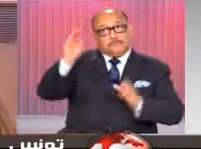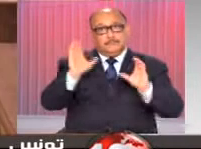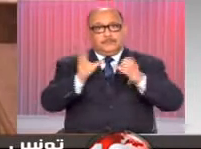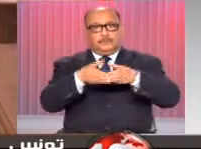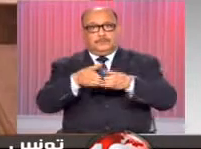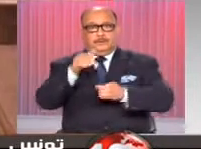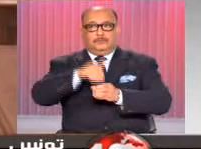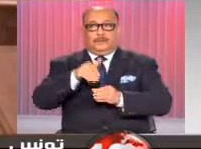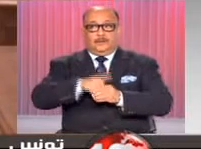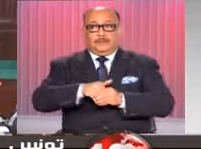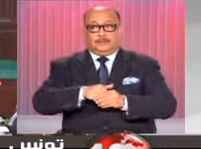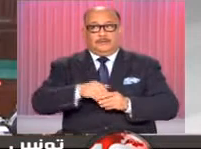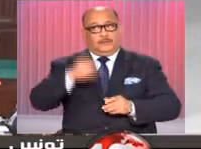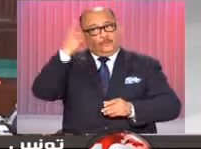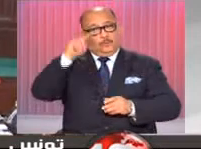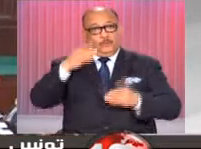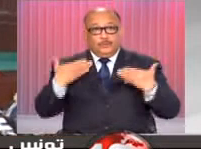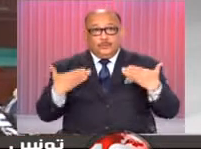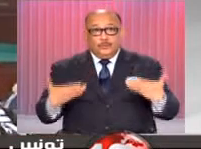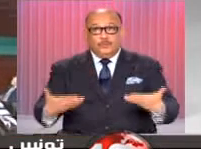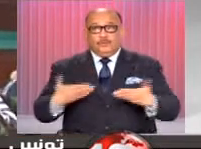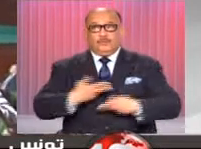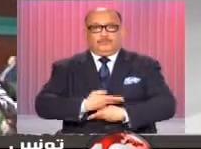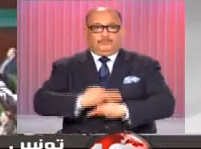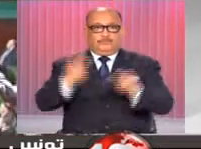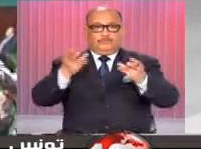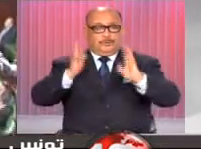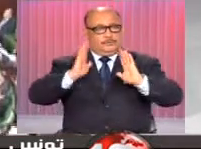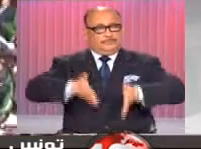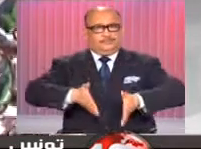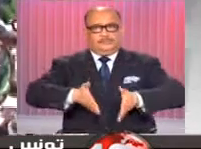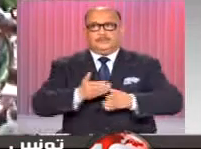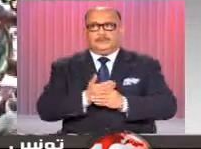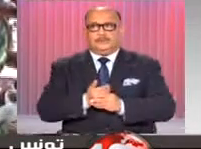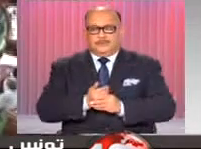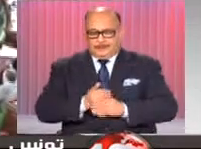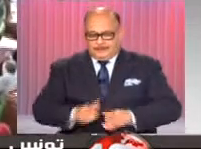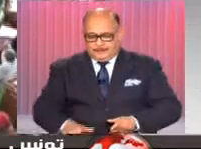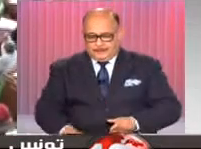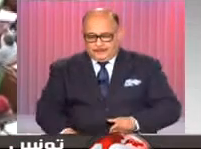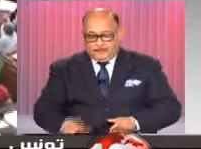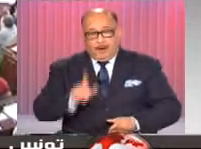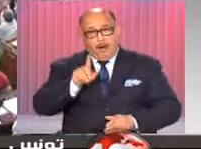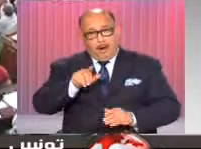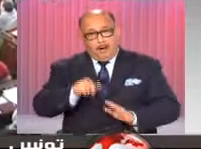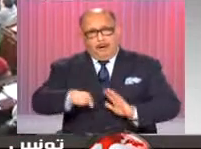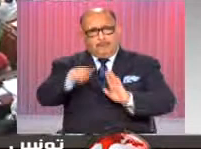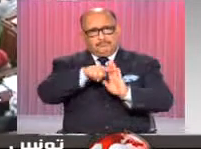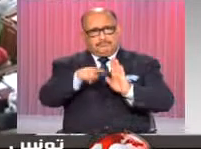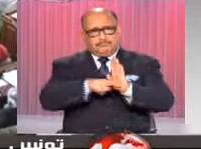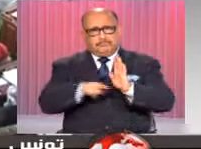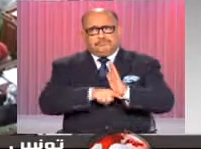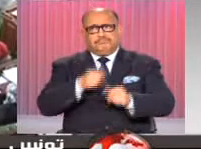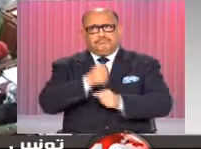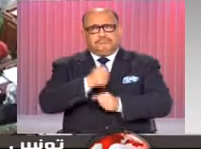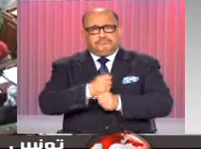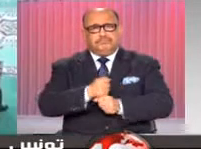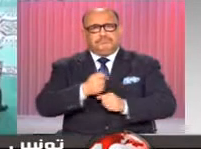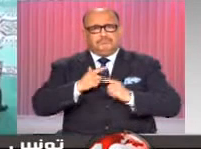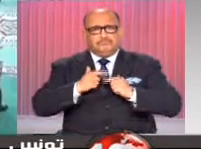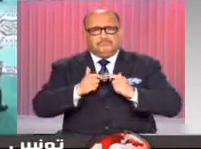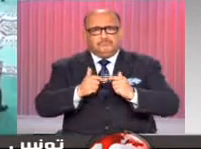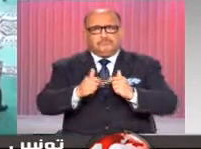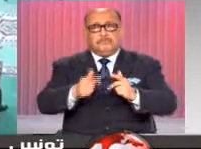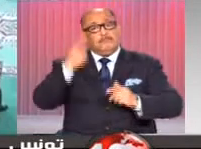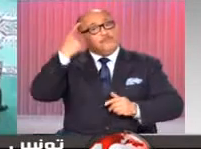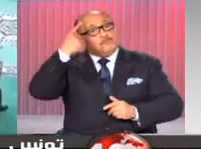الثاني للانتخابات. هذا وستعقد يوم الأربعاء المقبل بمجلس نواب الشعب جلسة ممتازة يؤدي خلالها الرئيس